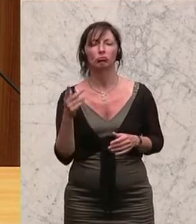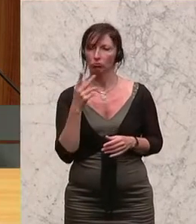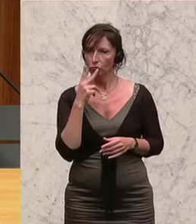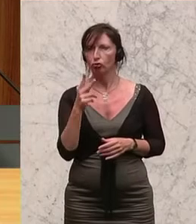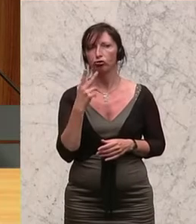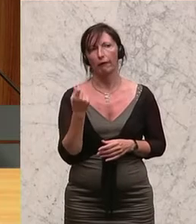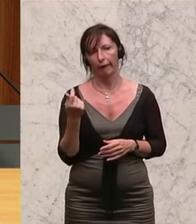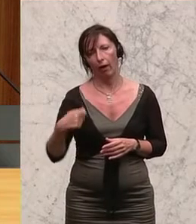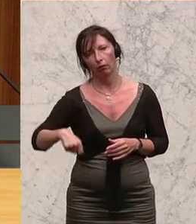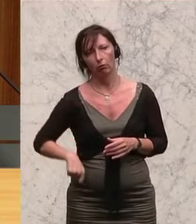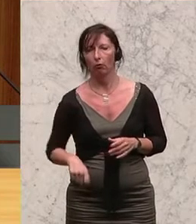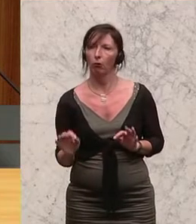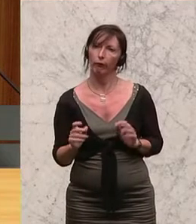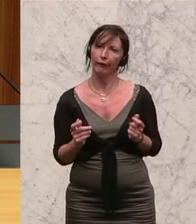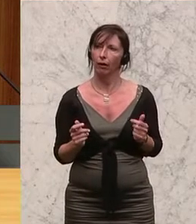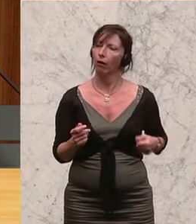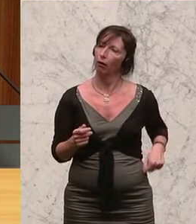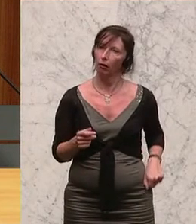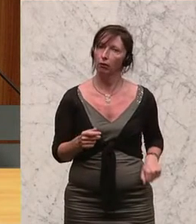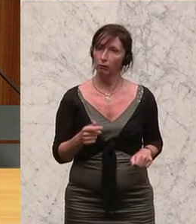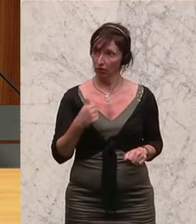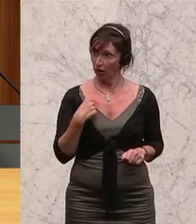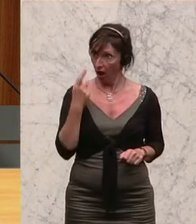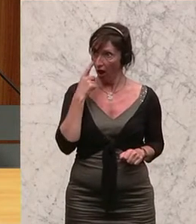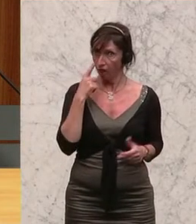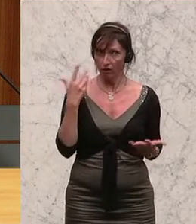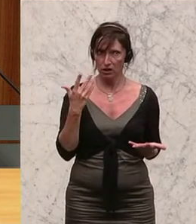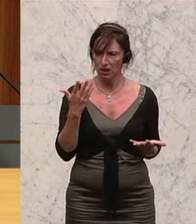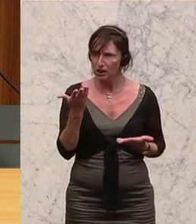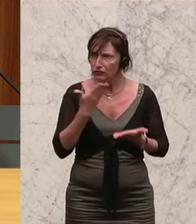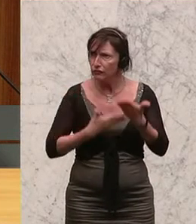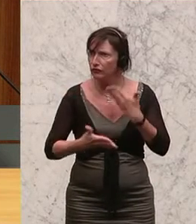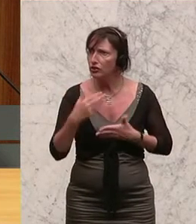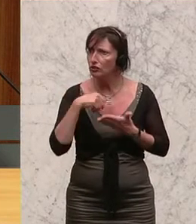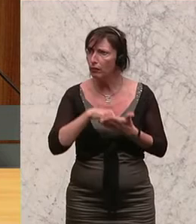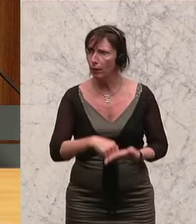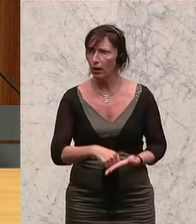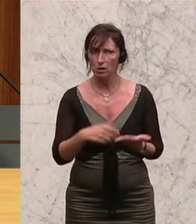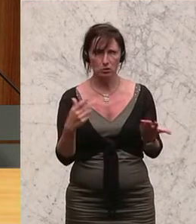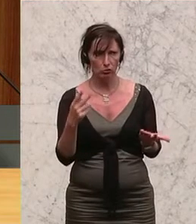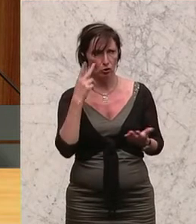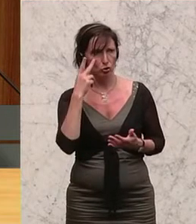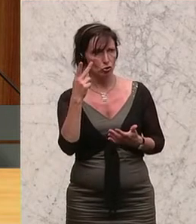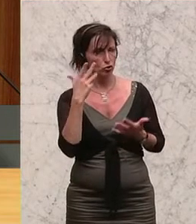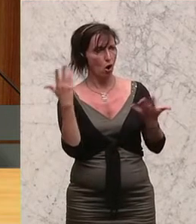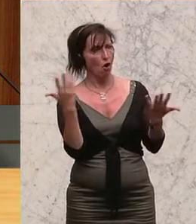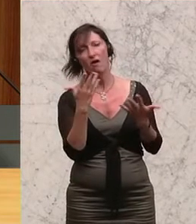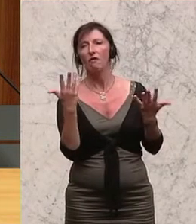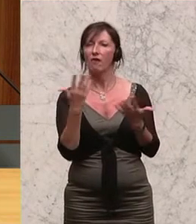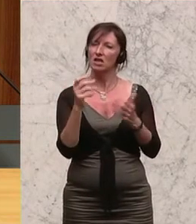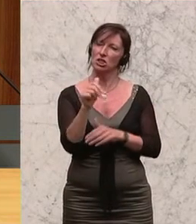Spiel, und ich sehe enorme Belastungen für die Wirtschaft. Wenn man sich anschaut, die wirkungsorientierte